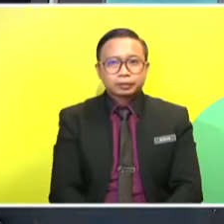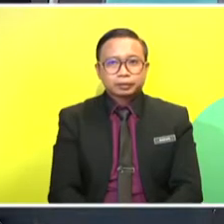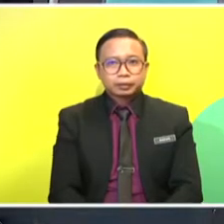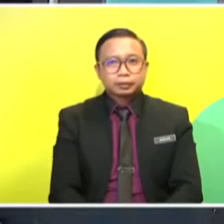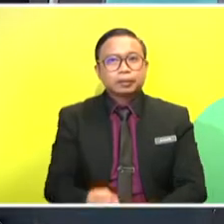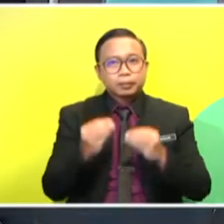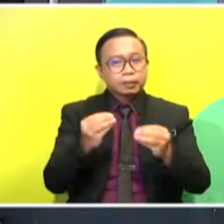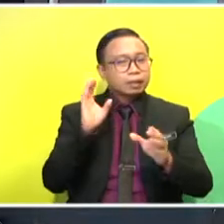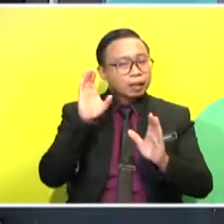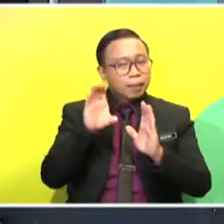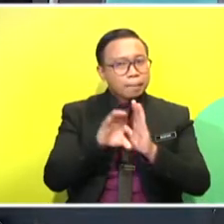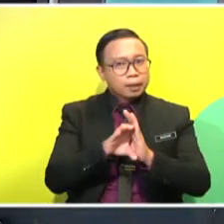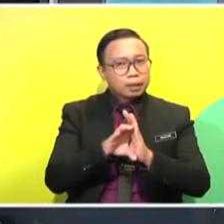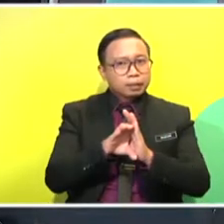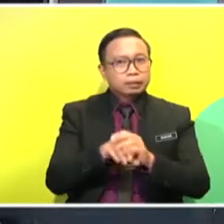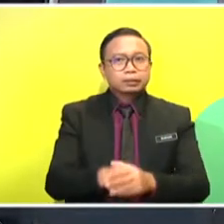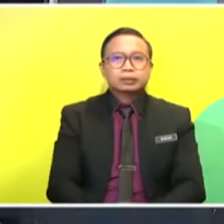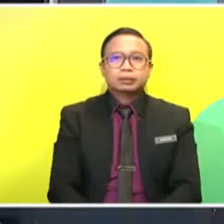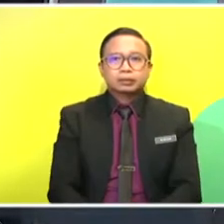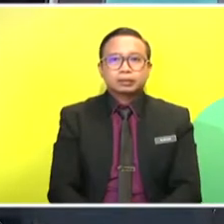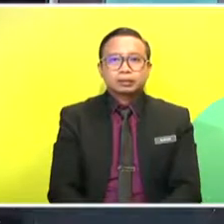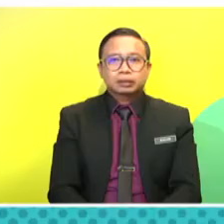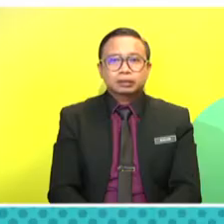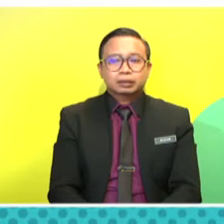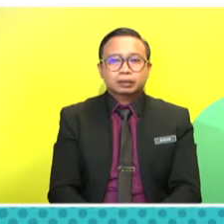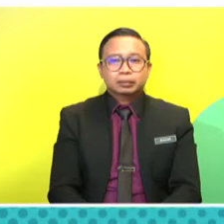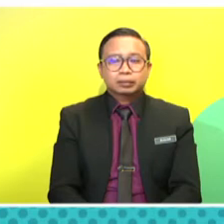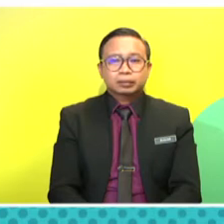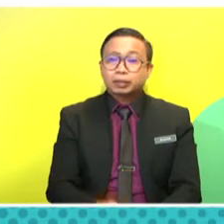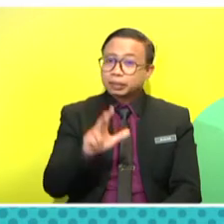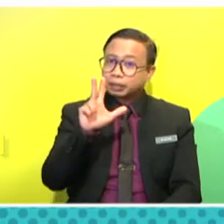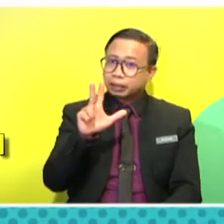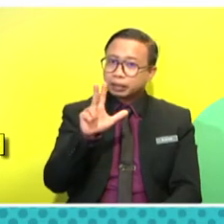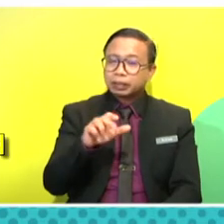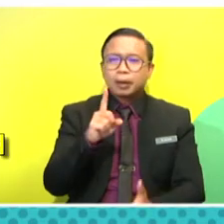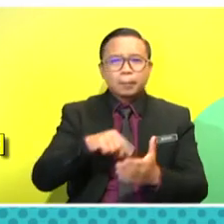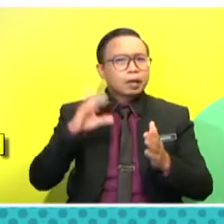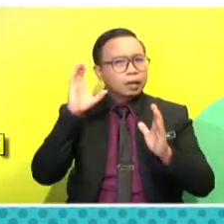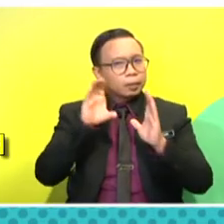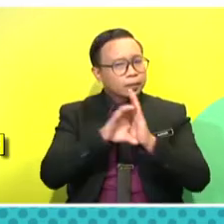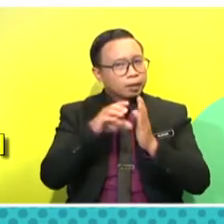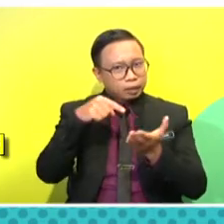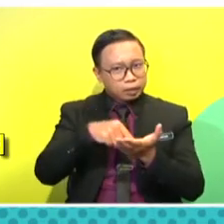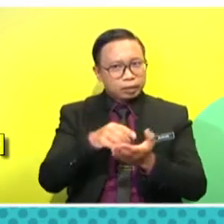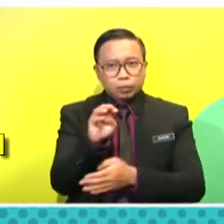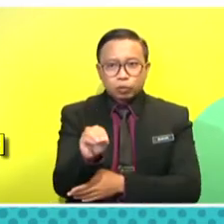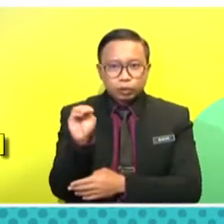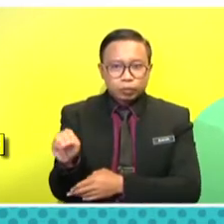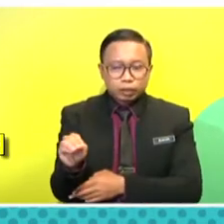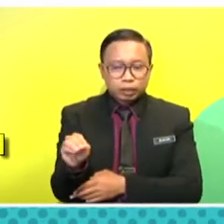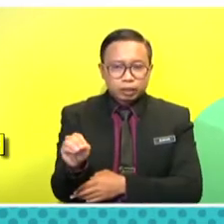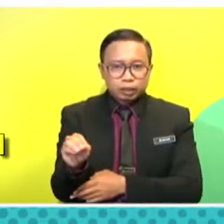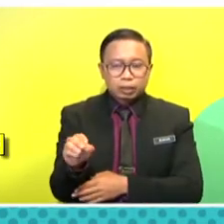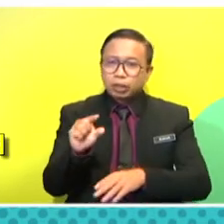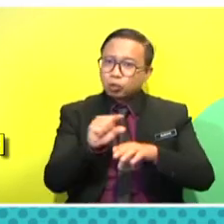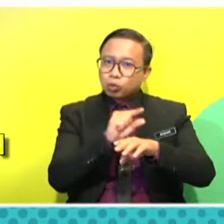kepada gambar yang kedua. Okey Nisa, apakah gambar yang ini? Saya nampak murid-murid sedang menggunakan